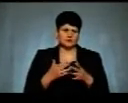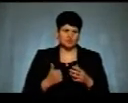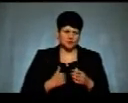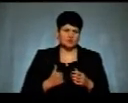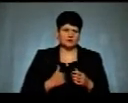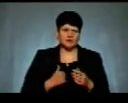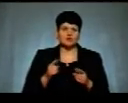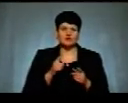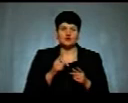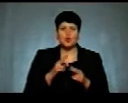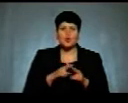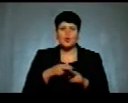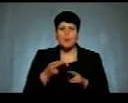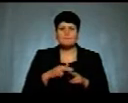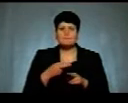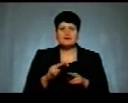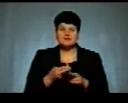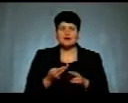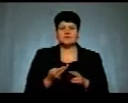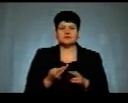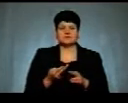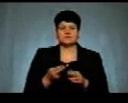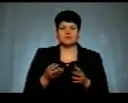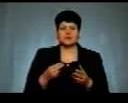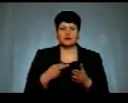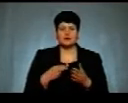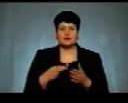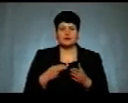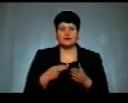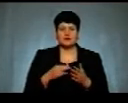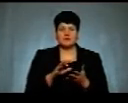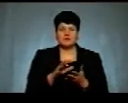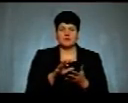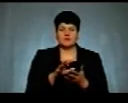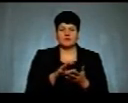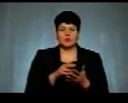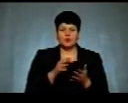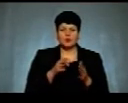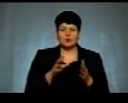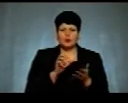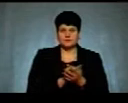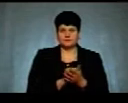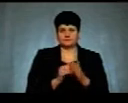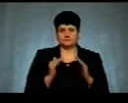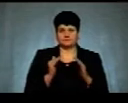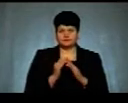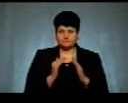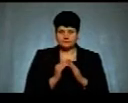щодо компенсації за піднайом житла або жилих приміщень. В цій постанові, як я